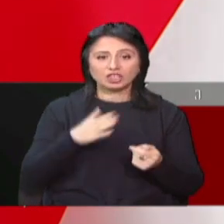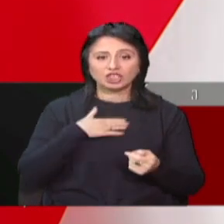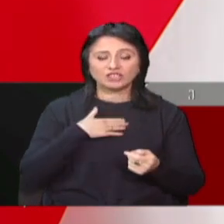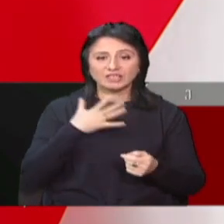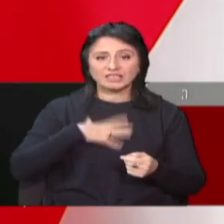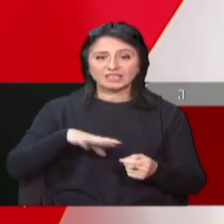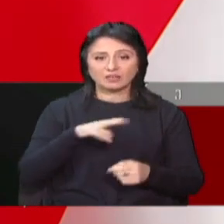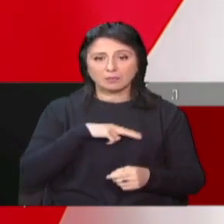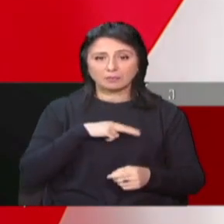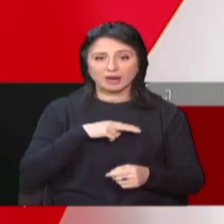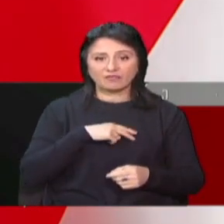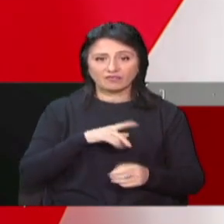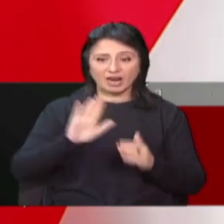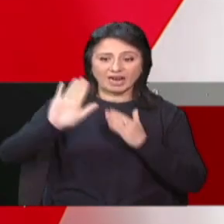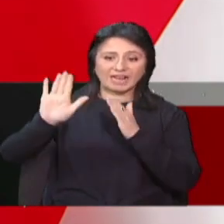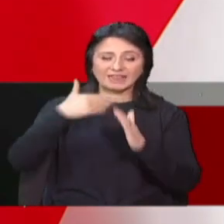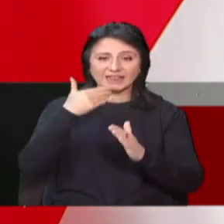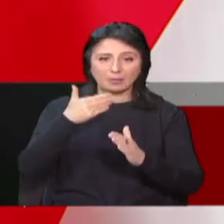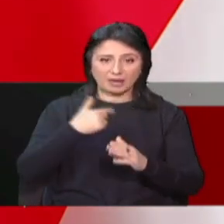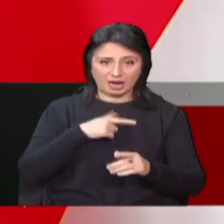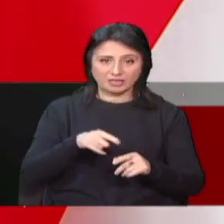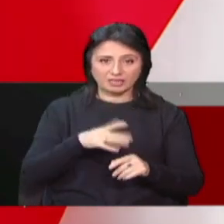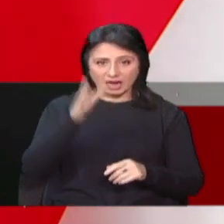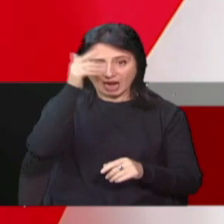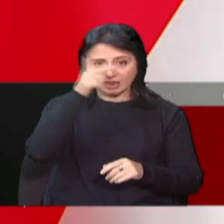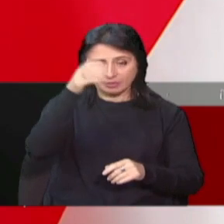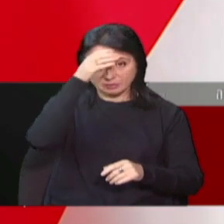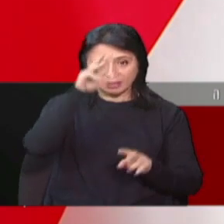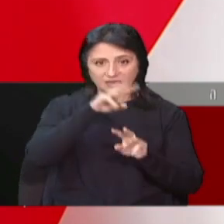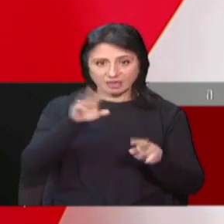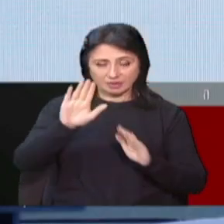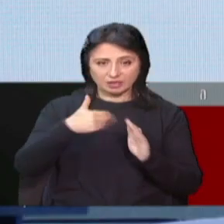ჩვენ საქართველოს პარლამენტში ინტერპელაციის წესი დავიბარებთ საქართველოს განათლების და მეცნიერების სამინისტროს.